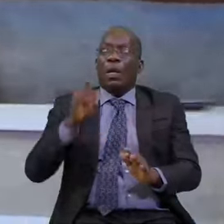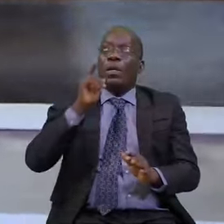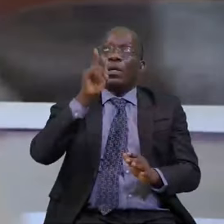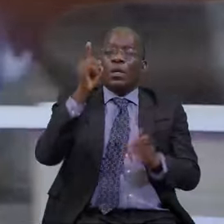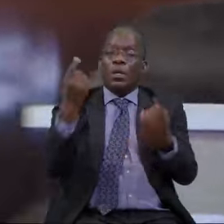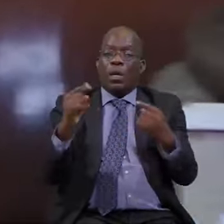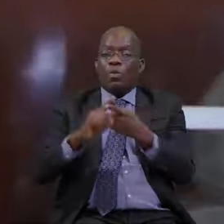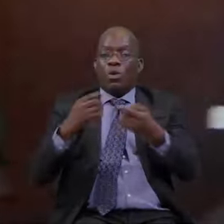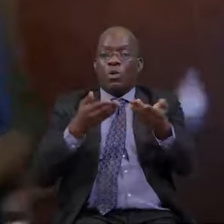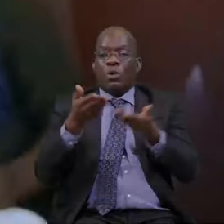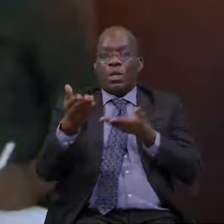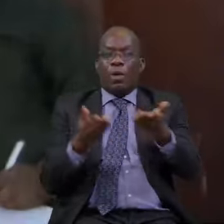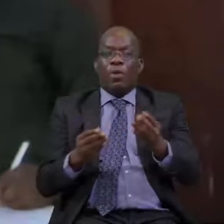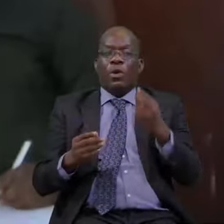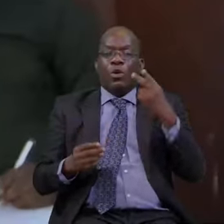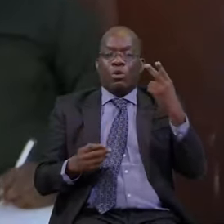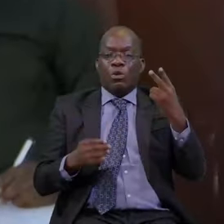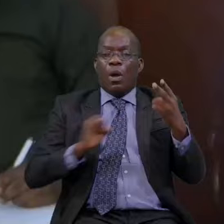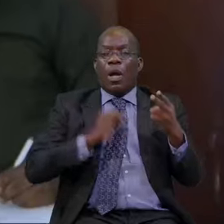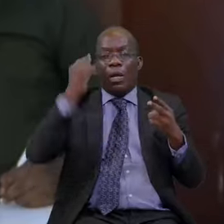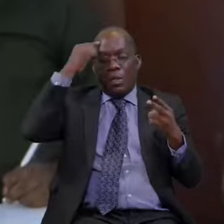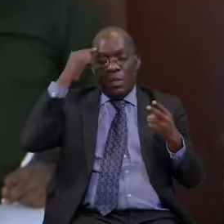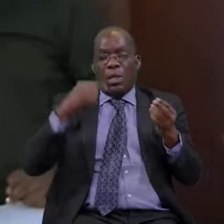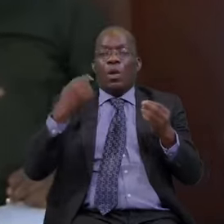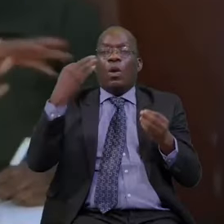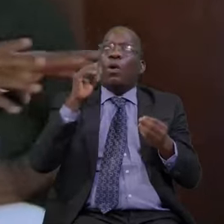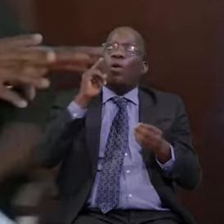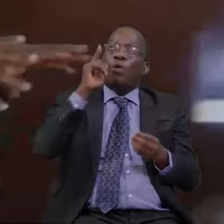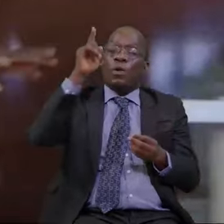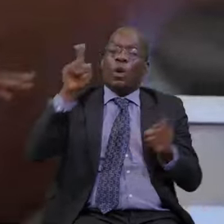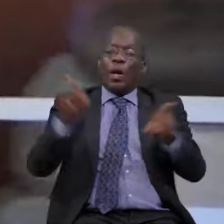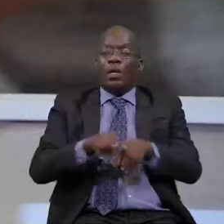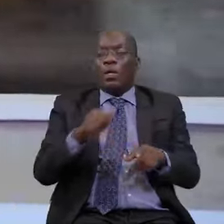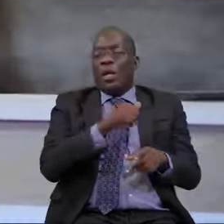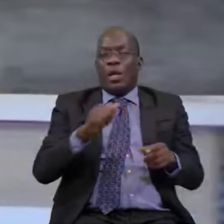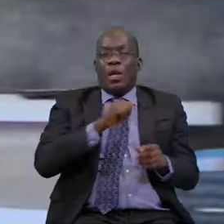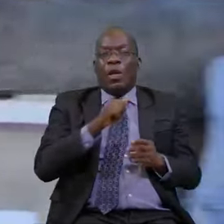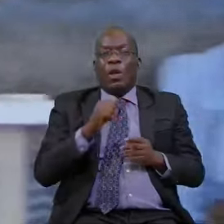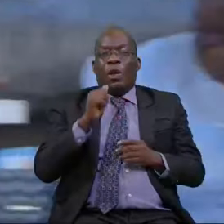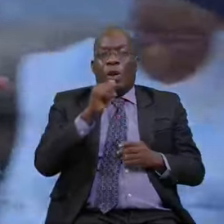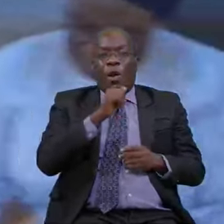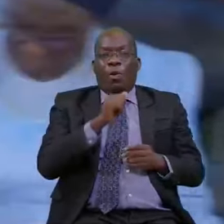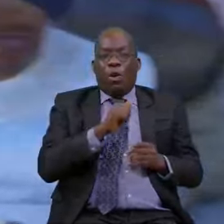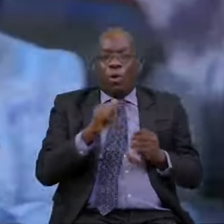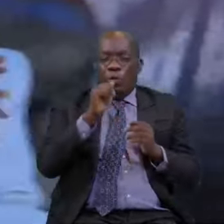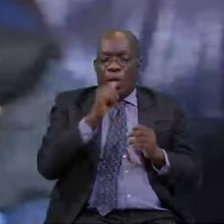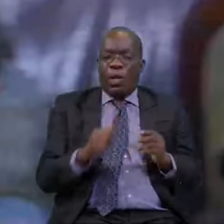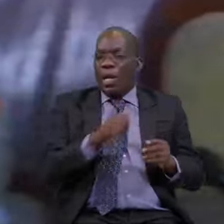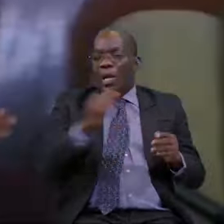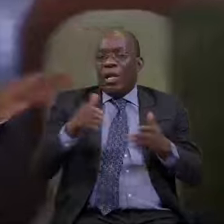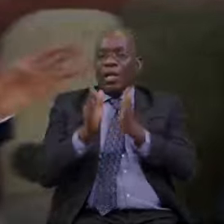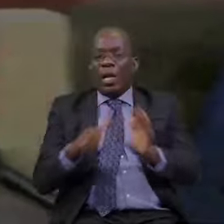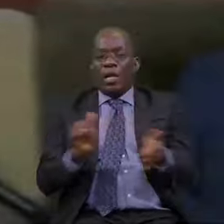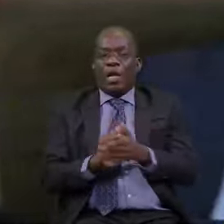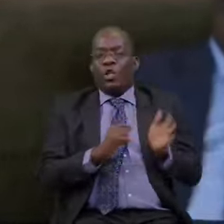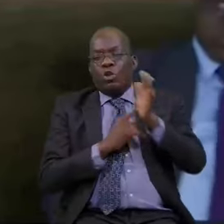venu servir, je pense, de Christ comme un dirigeant sympathique. Il